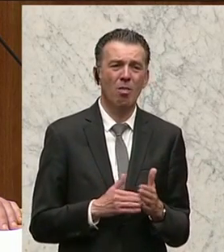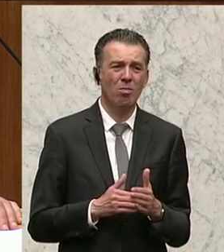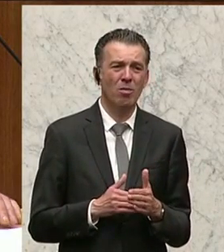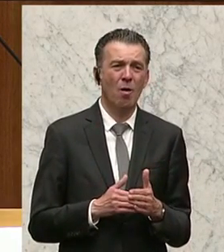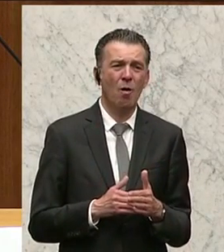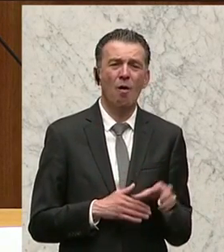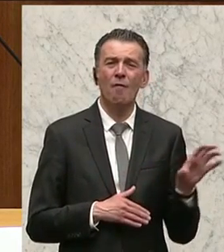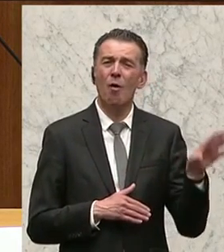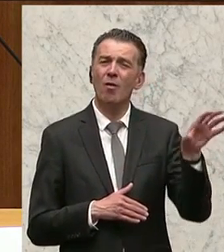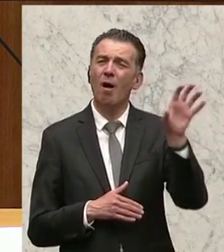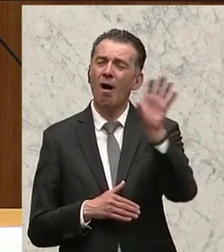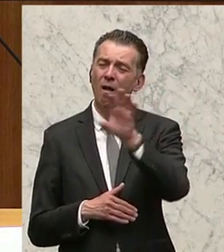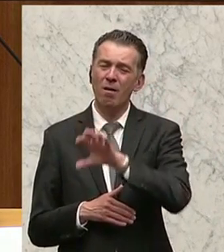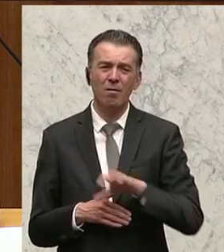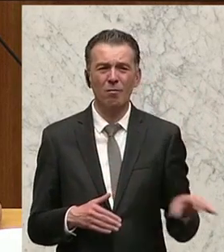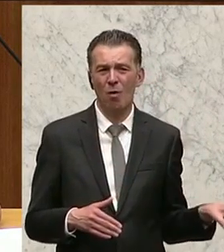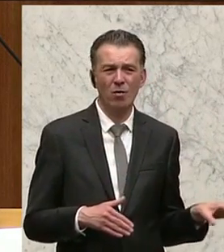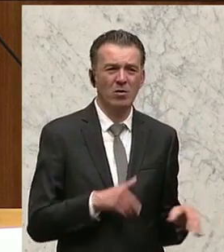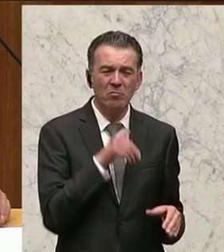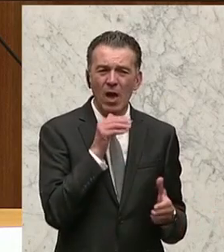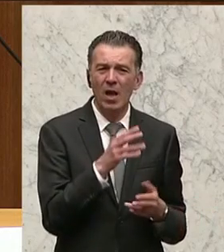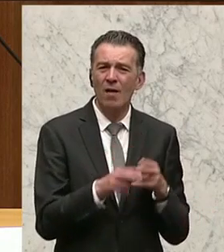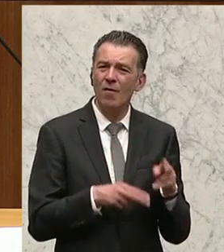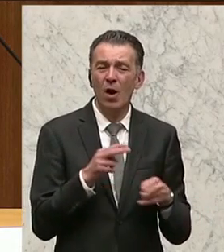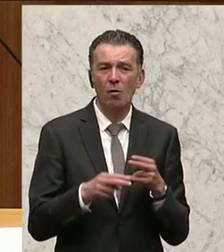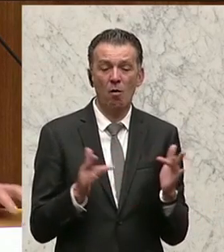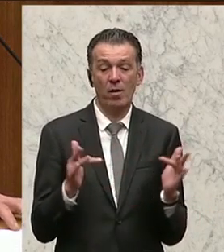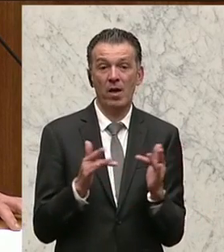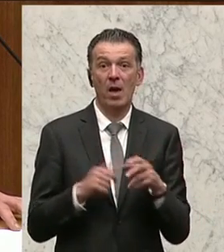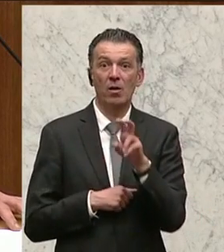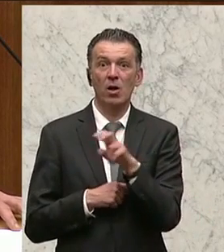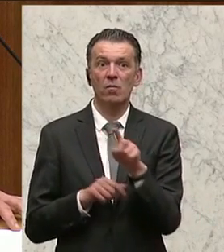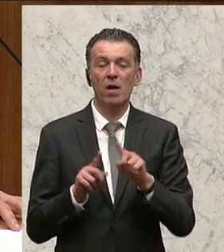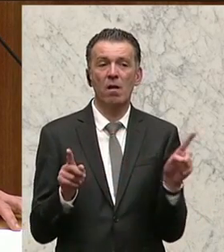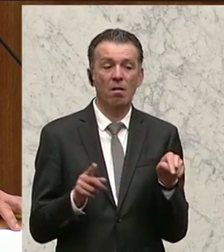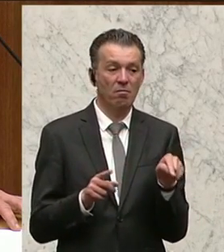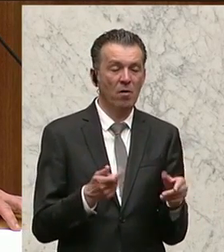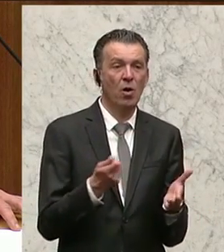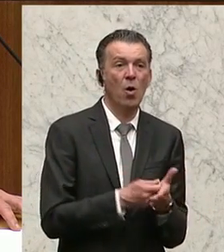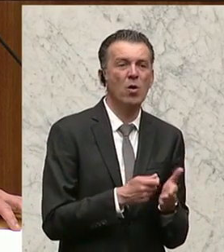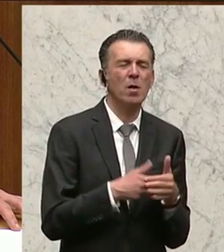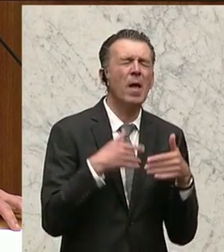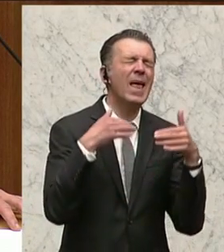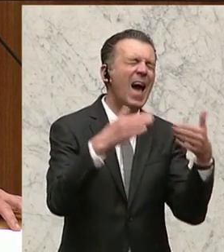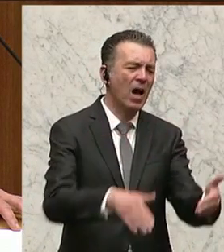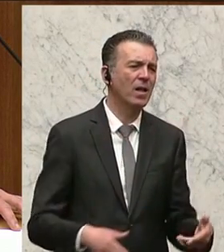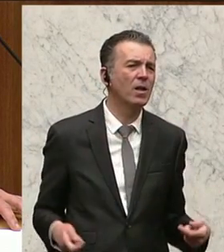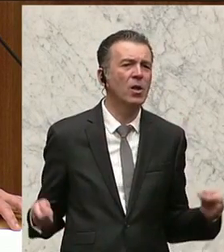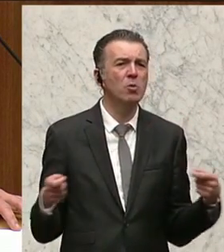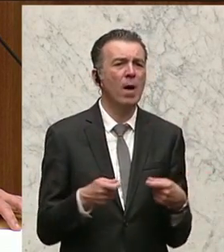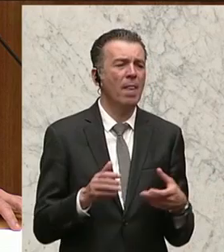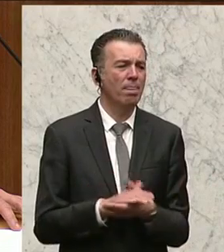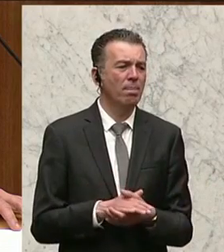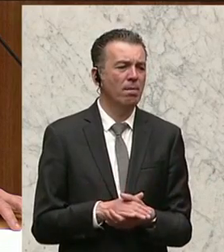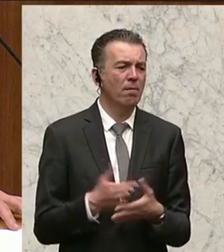ineffizienten Föderalismus im Gegensatz zur Schweiz. Das kostet alles Milliarden. Ich bin auch schon sehr gespannt, inwieweit jetzt